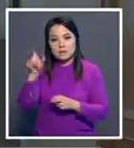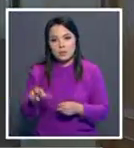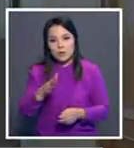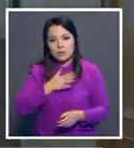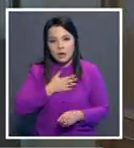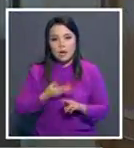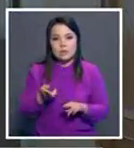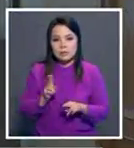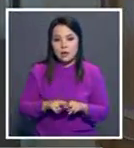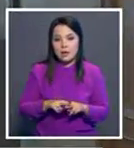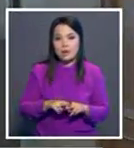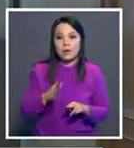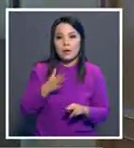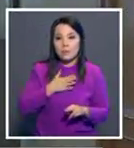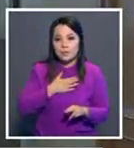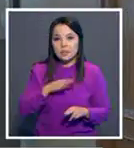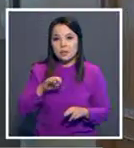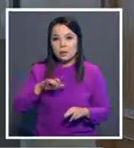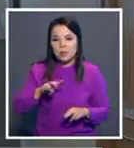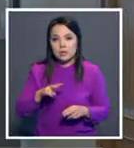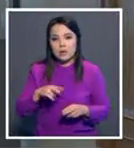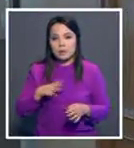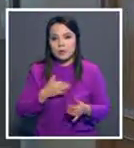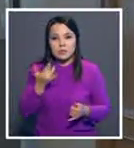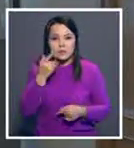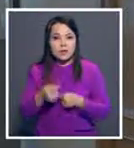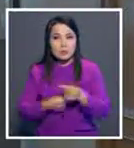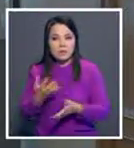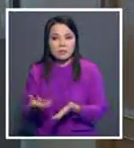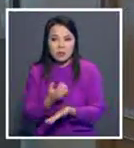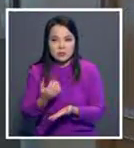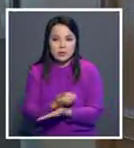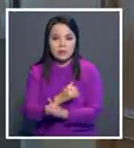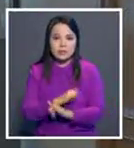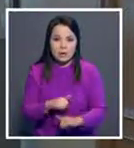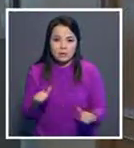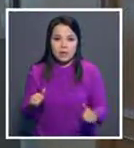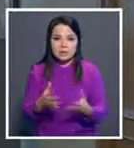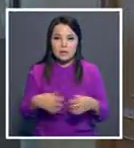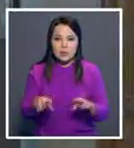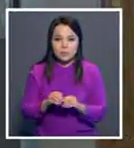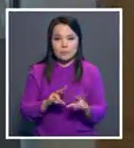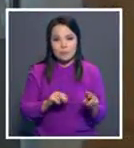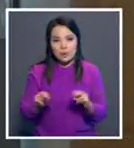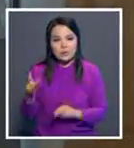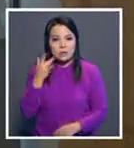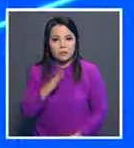азаматымыз. Енді Тельманға мен творчестволық табыс тілеймін, еңбек жансын, семьяда бақытты болсын.